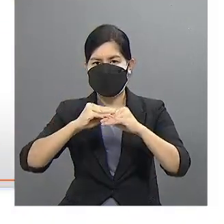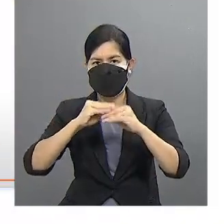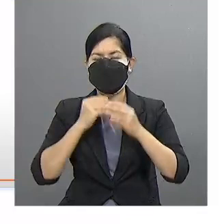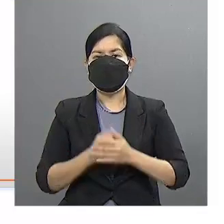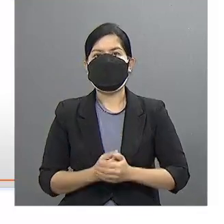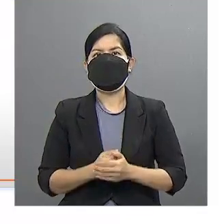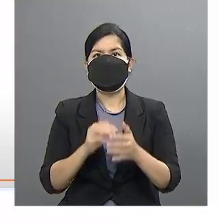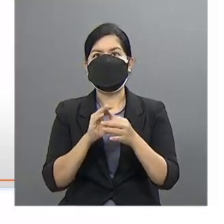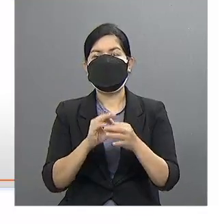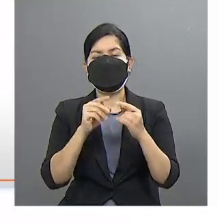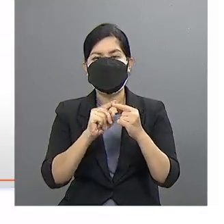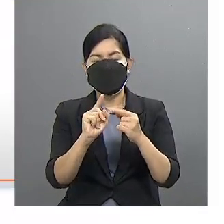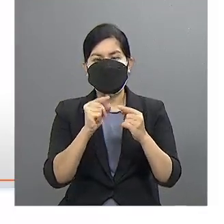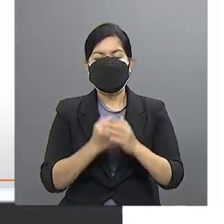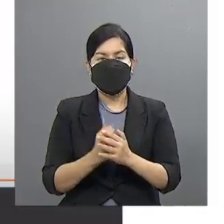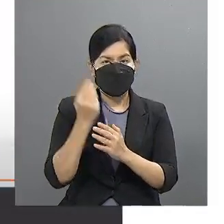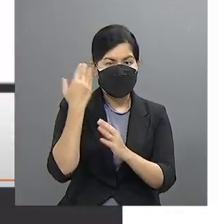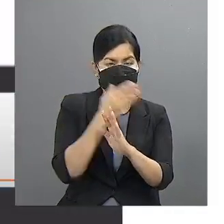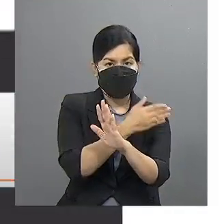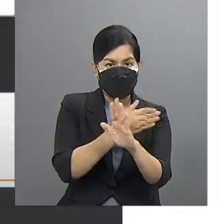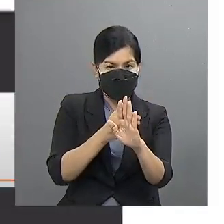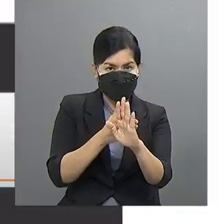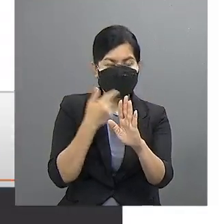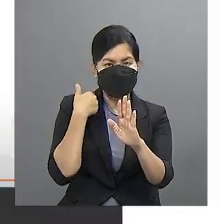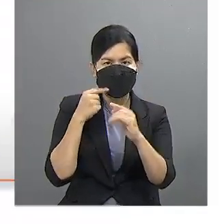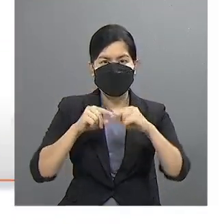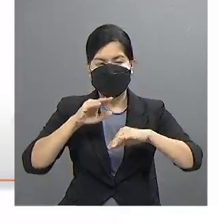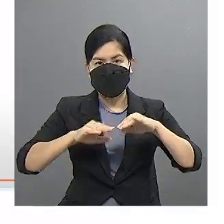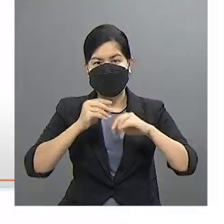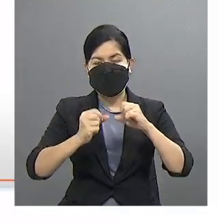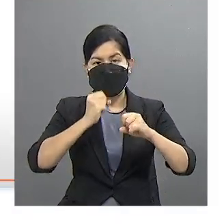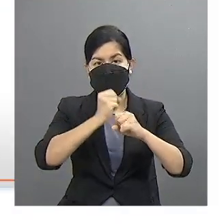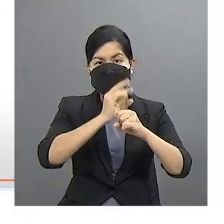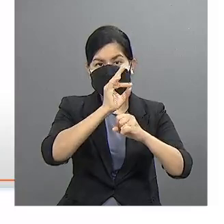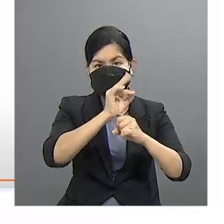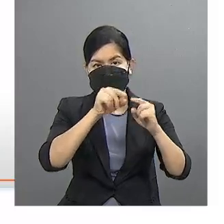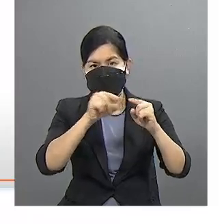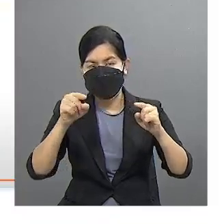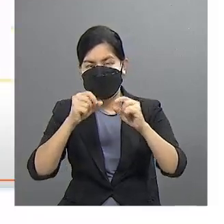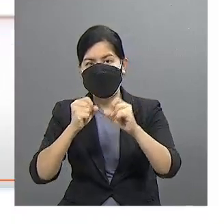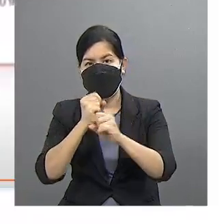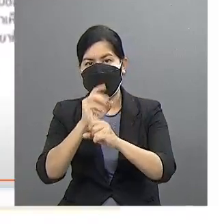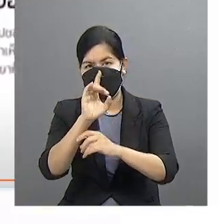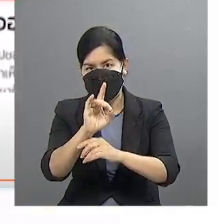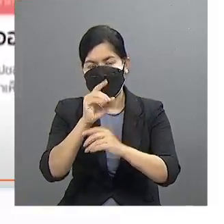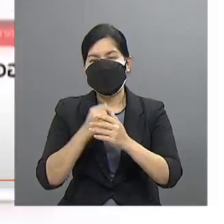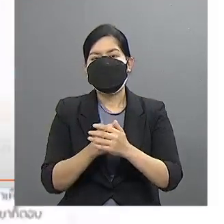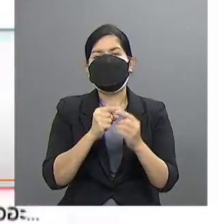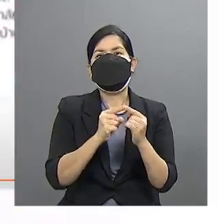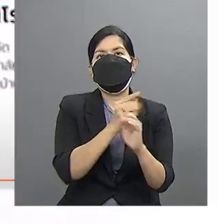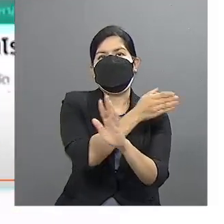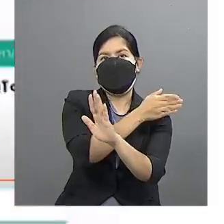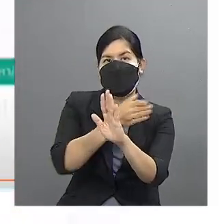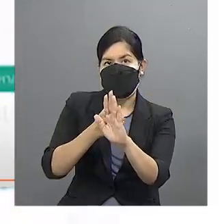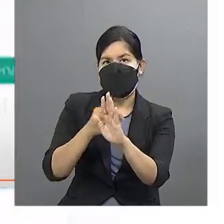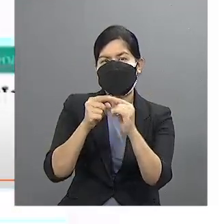ก่อนหน้านี้ก็คือย้อนไปประมาณ 7-8 ปีนะครับก็คือว่าเว็บไซต์เนี่ยก็คือเป็นเรียกว่าแบบเป็นสิ่งที่แบบพั